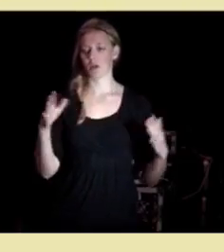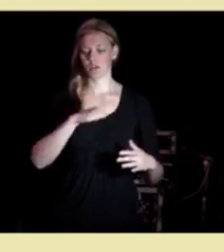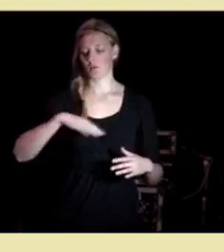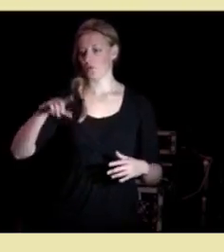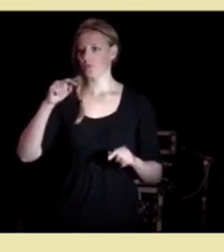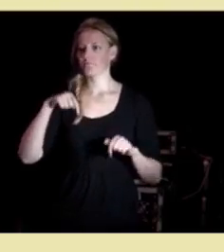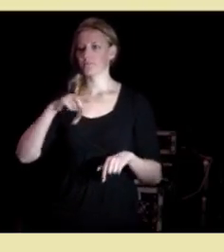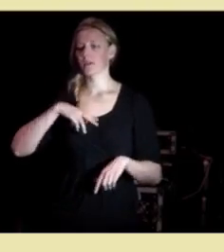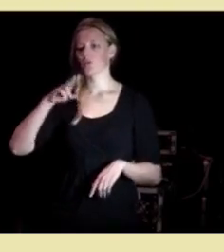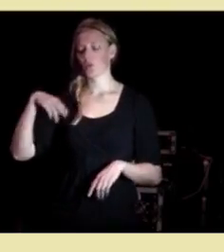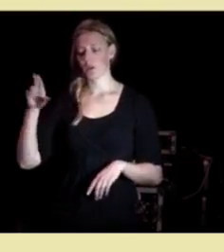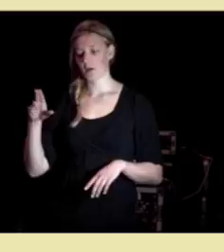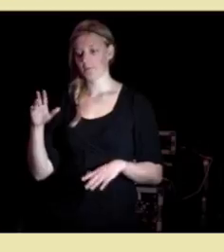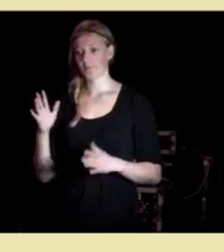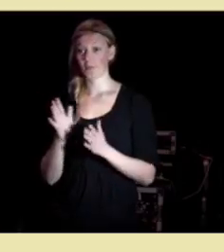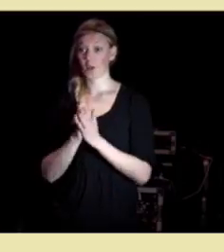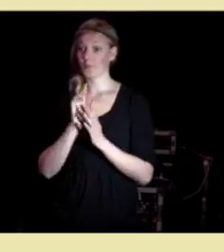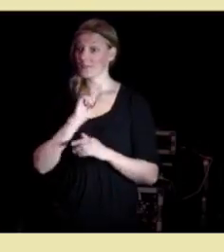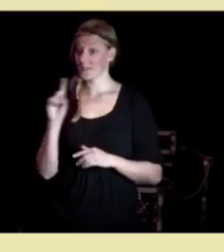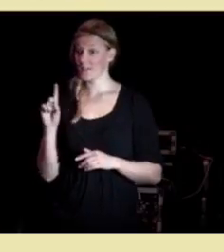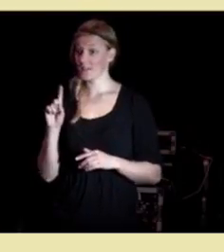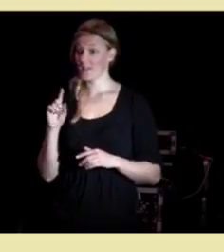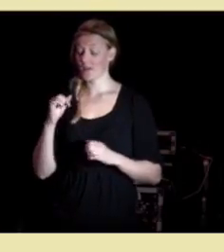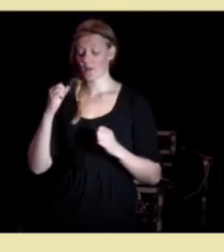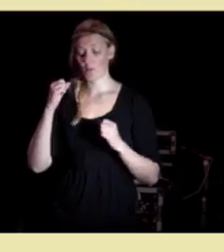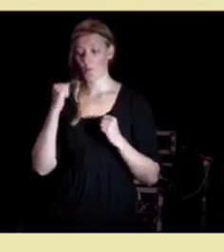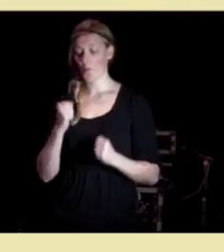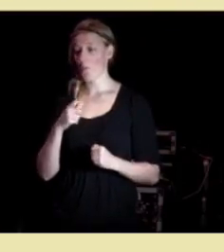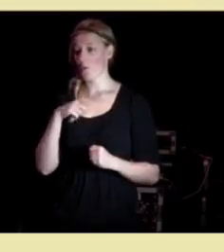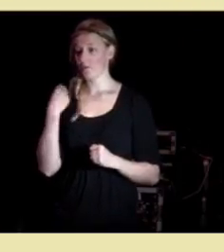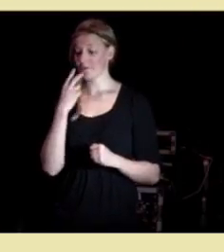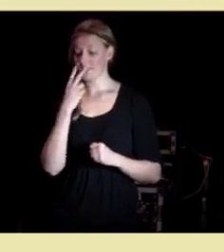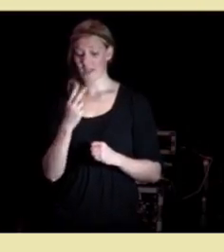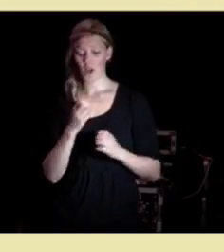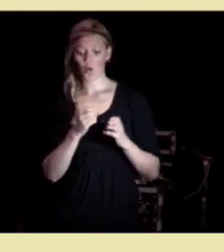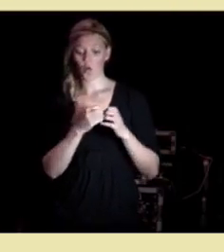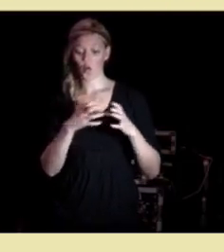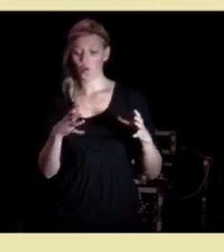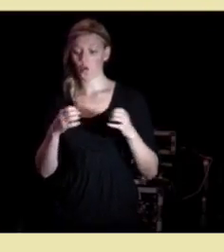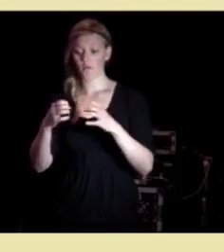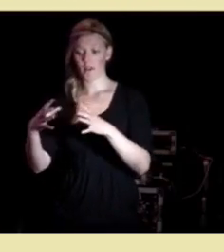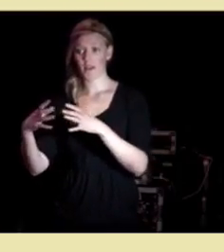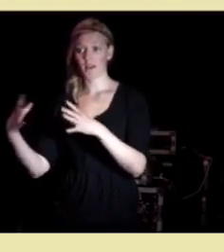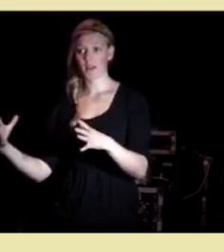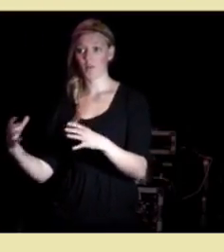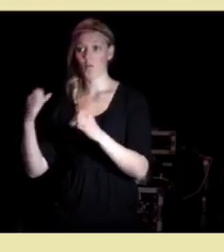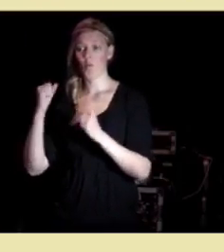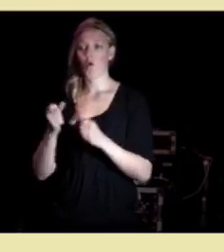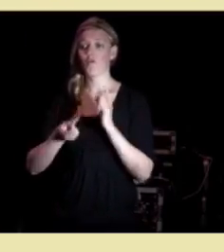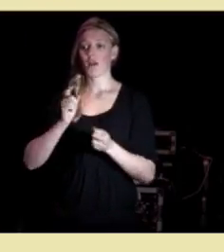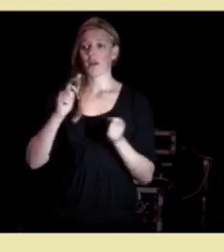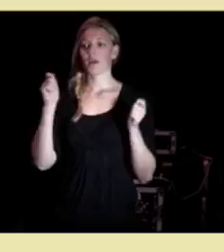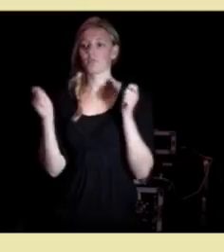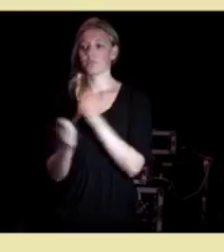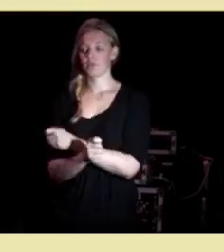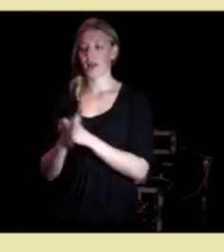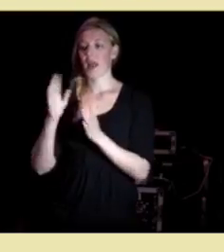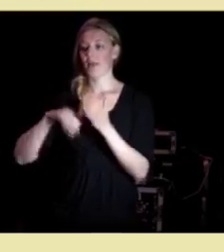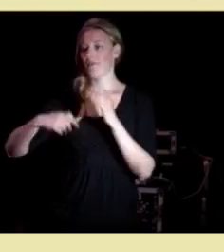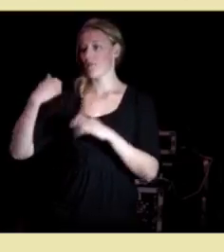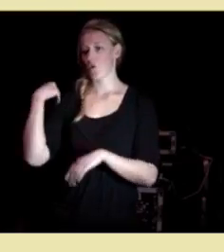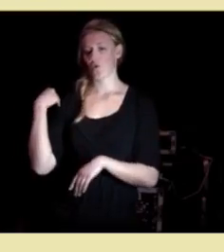Samtidig så er det sånn at vi er nødt til å se at utviklingen gjør at vi må velge annerledes enn vi gjorde før.